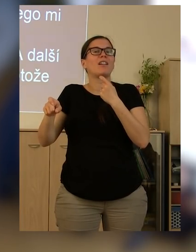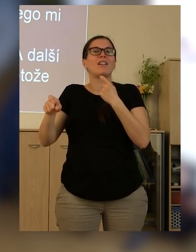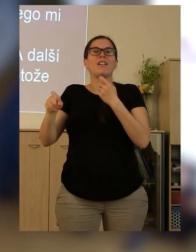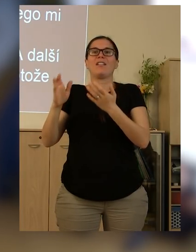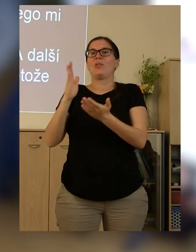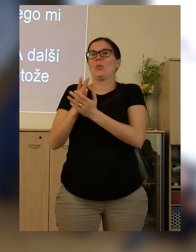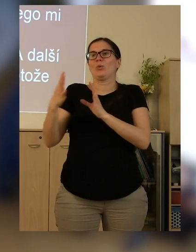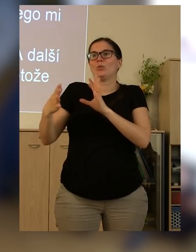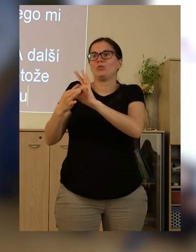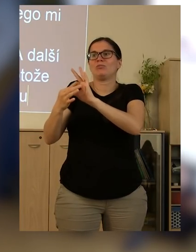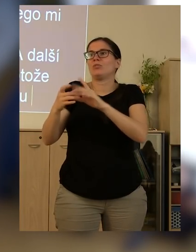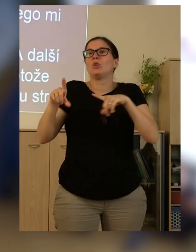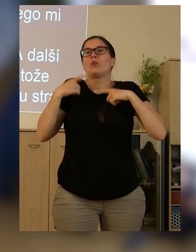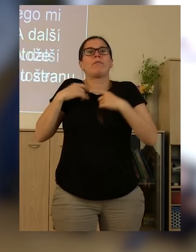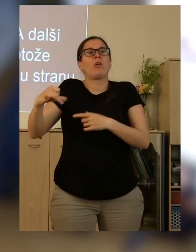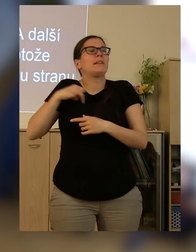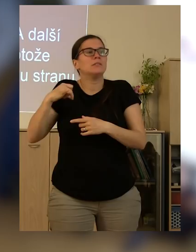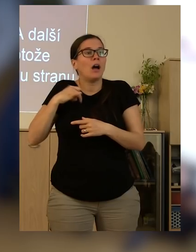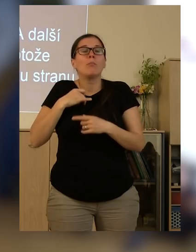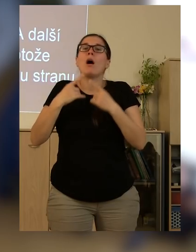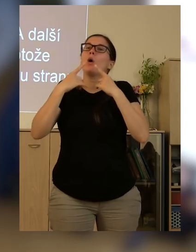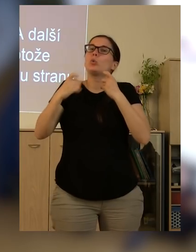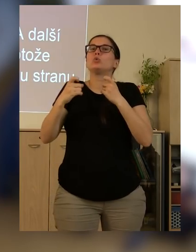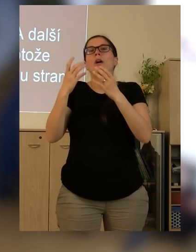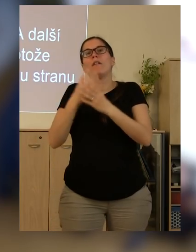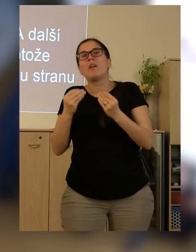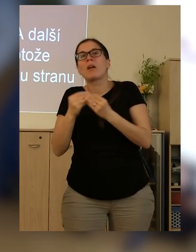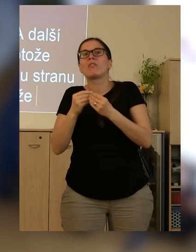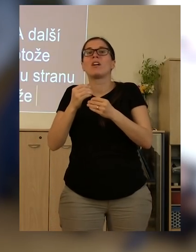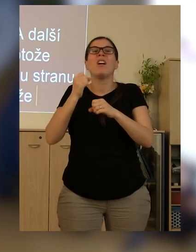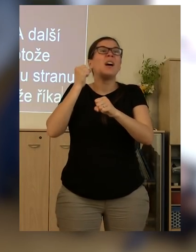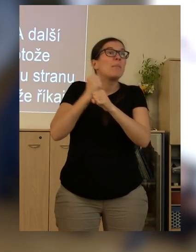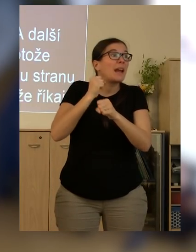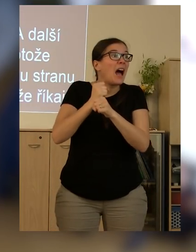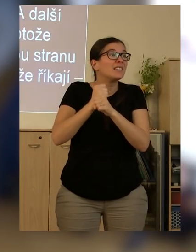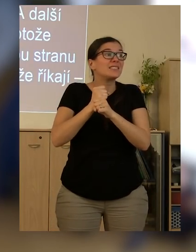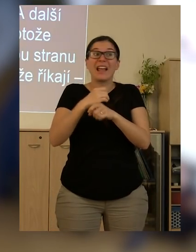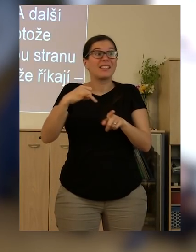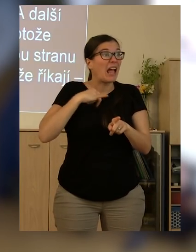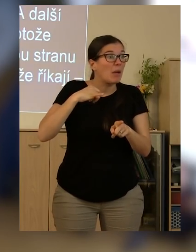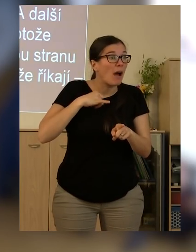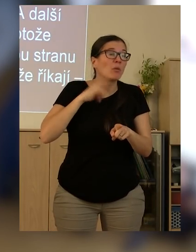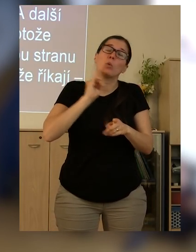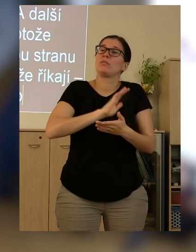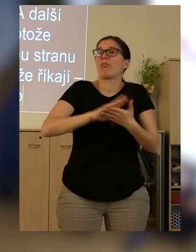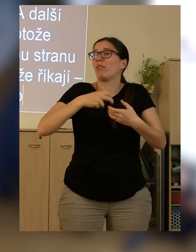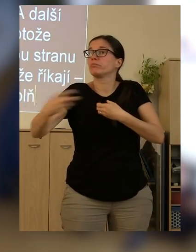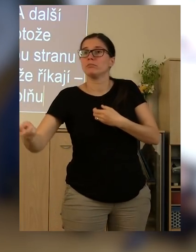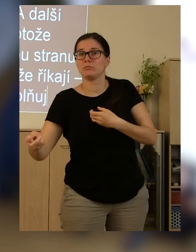život. Takže jejich duše prvně říká, nemáš práci, která tě naplňuje, okamžitě z ní odejdi.